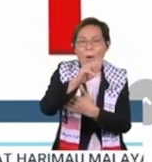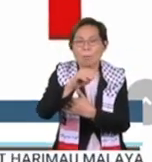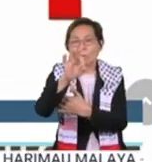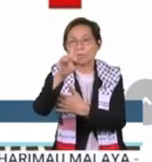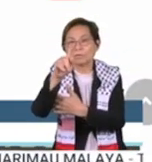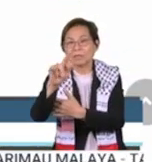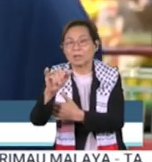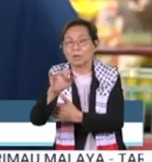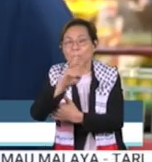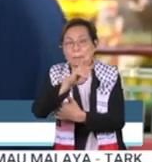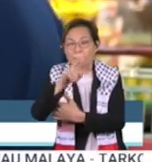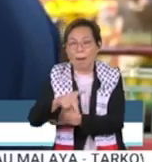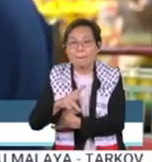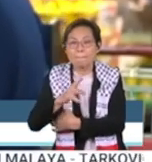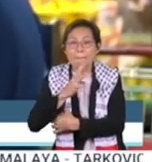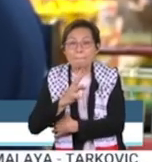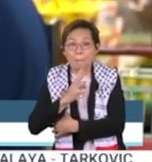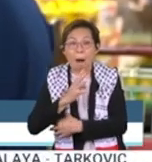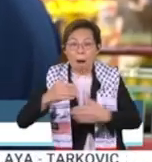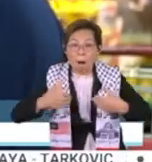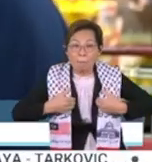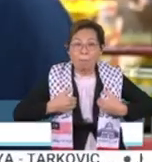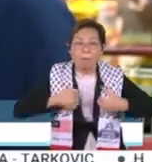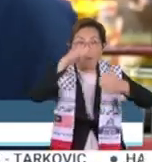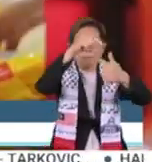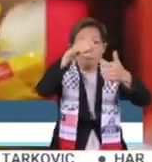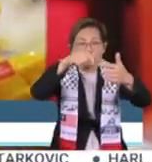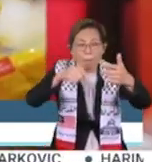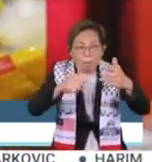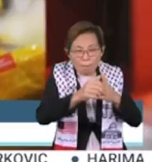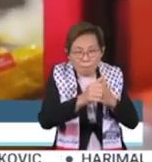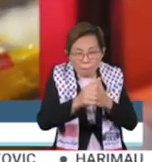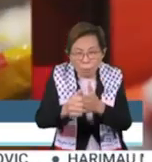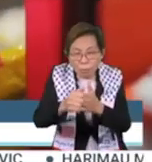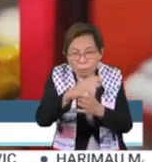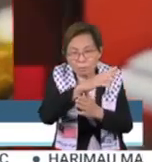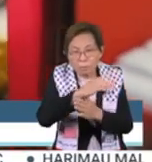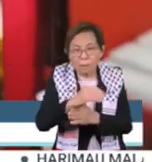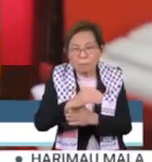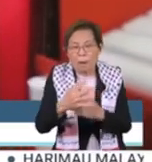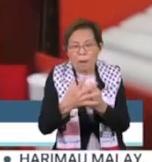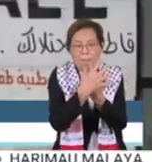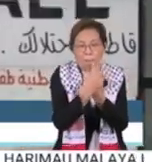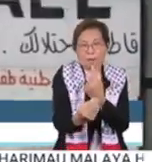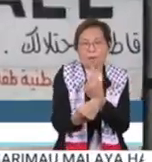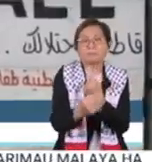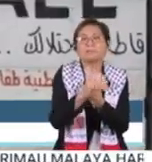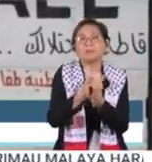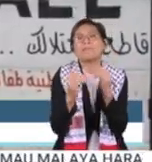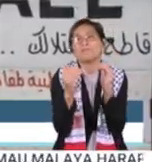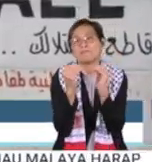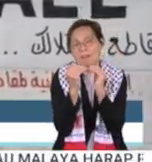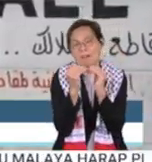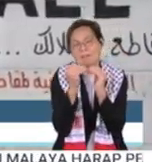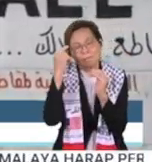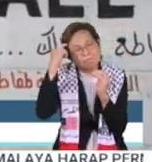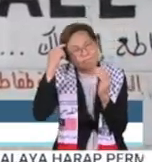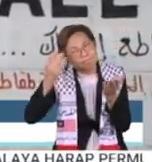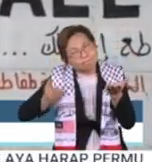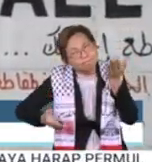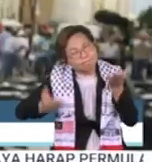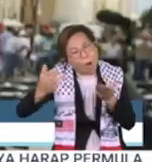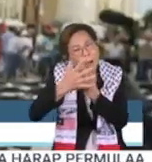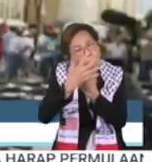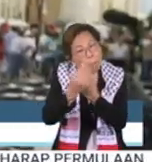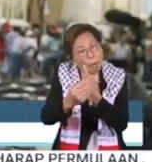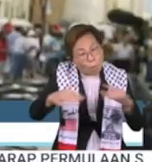Wilayah Persekutuan menyatakan bahawa terdapat beberapa panduan dan parameter boikot yang wajar dipertimbangkan agar